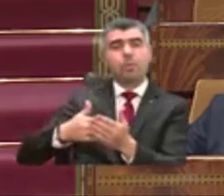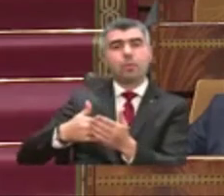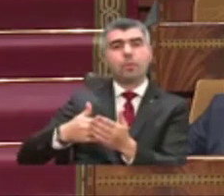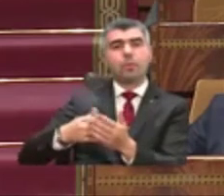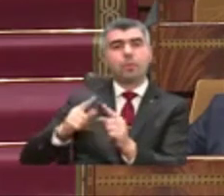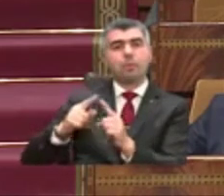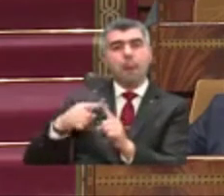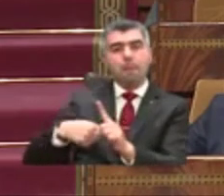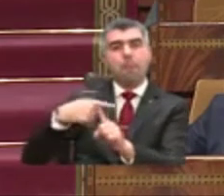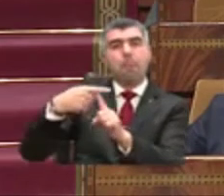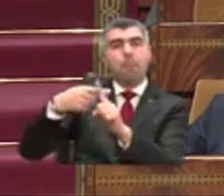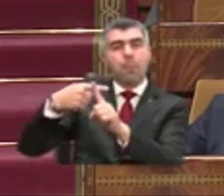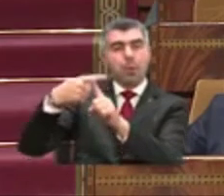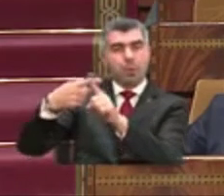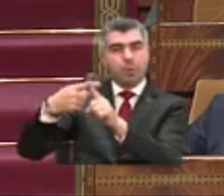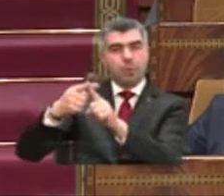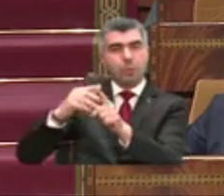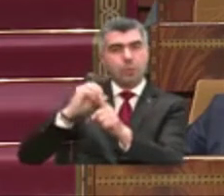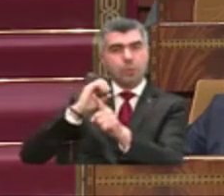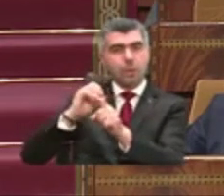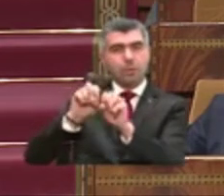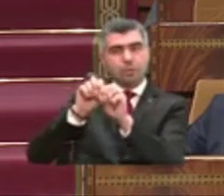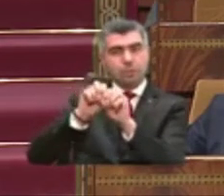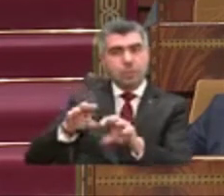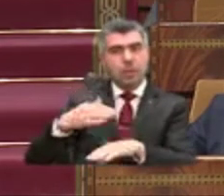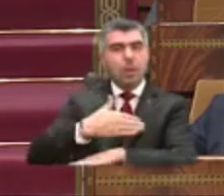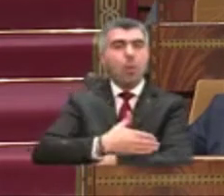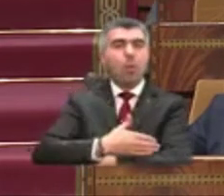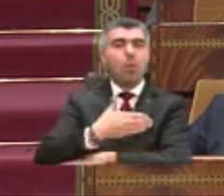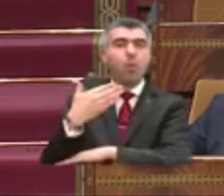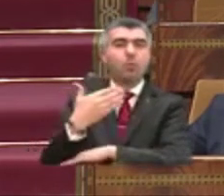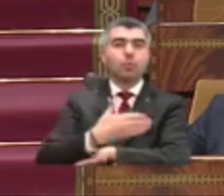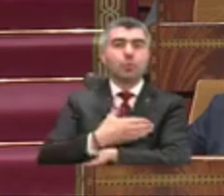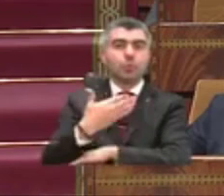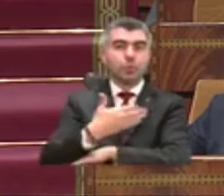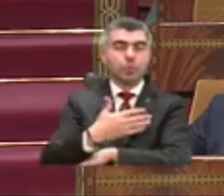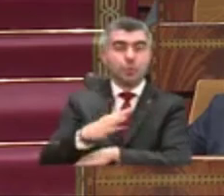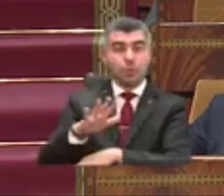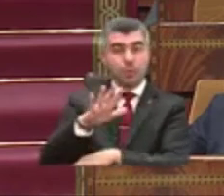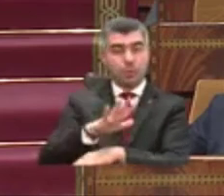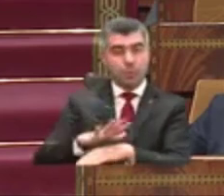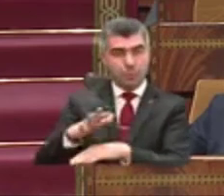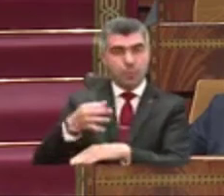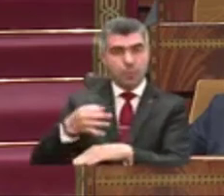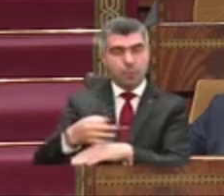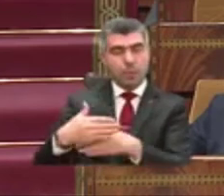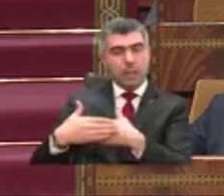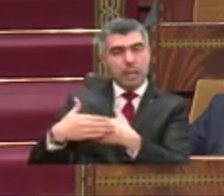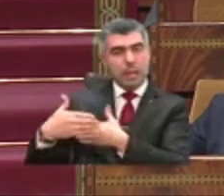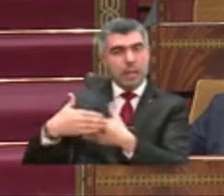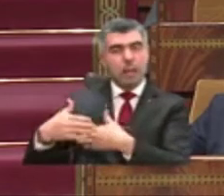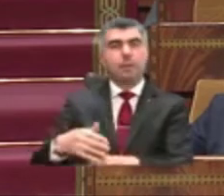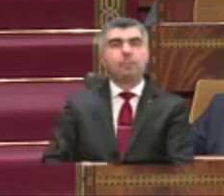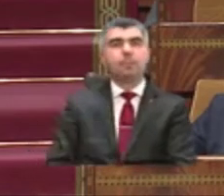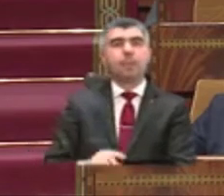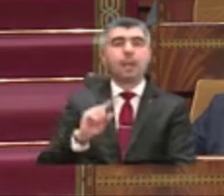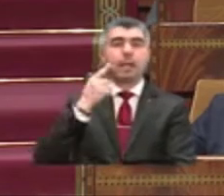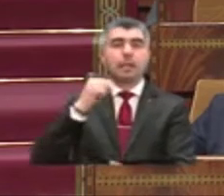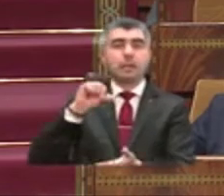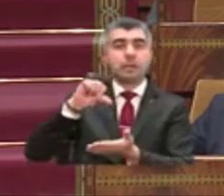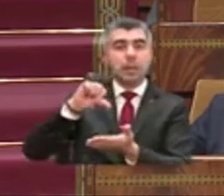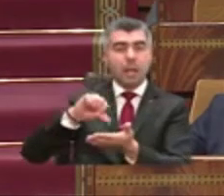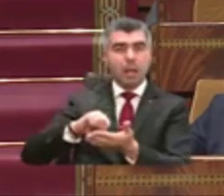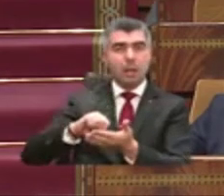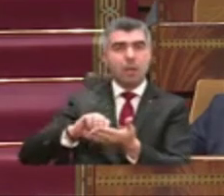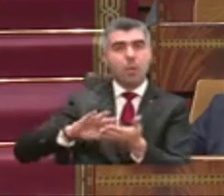يتزاد المنتوج ديالها ويوصل حتى للقرقرات، المنطقه الحدوديه ديال القرقرات، ويوصل لبعض المناطق اللي هي مجاوره. كذلك الداخله راه عندنا